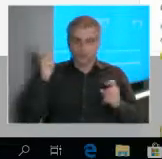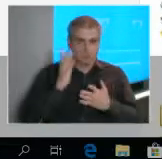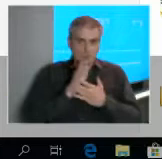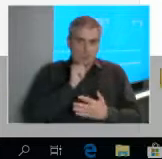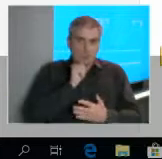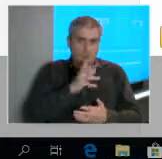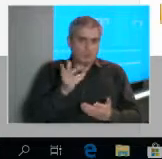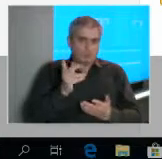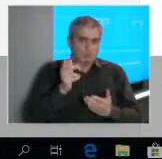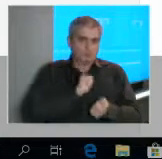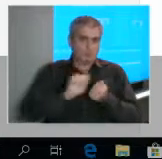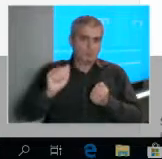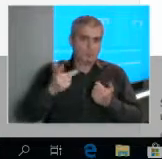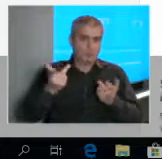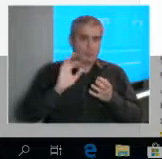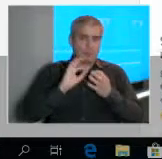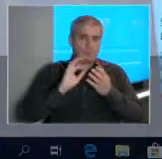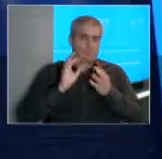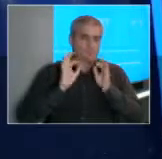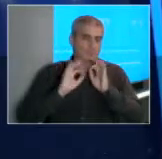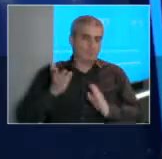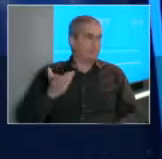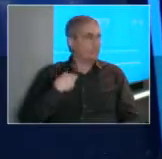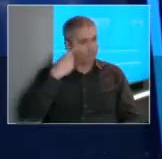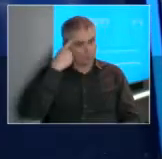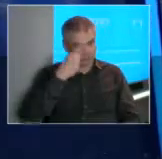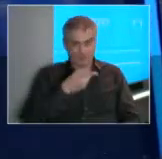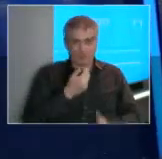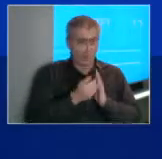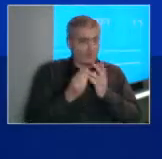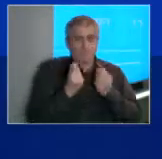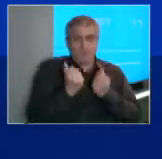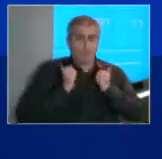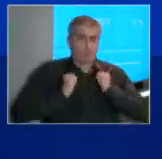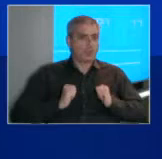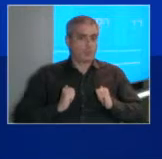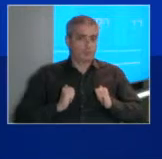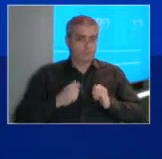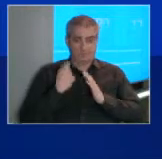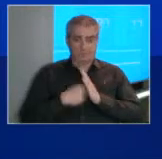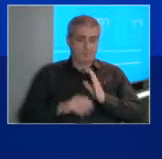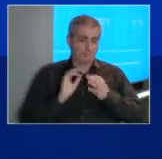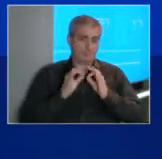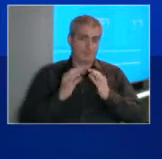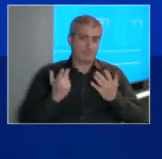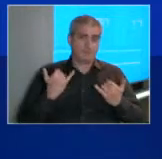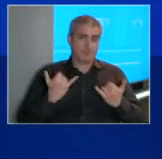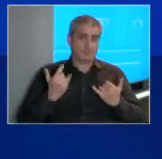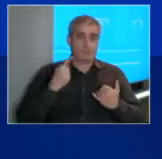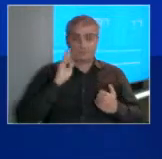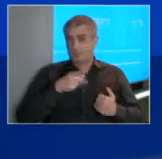כבר לא מוכנים שיקראו אותם יותר ברשתות הפארם. תשמע, אני חושב שמעבר למחיר הנוחות, שבקנייה באינטרנט, והיום